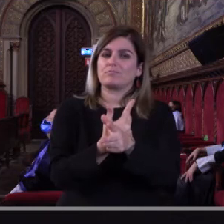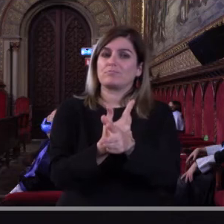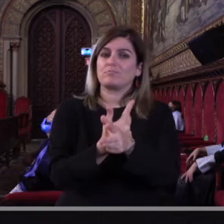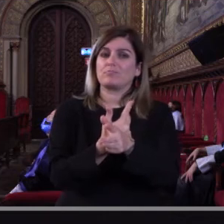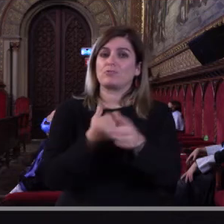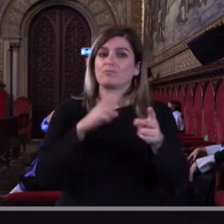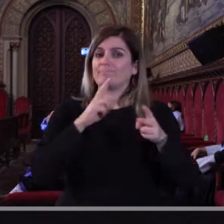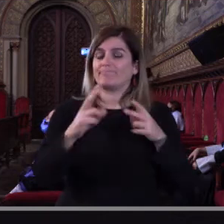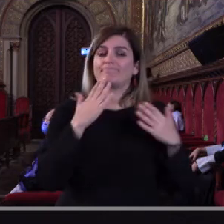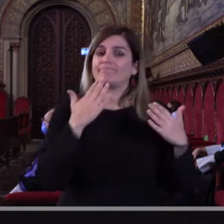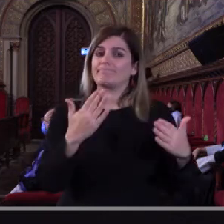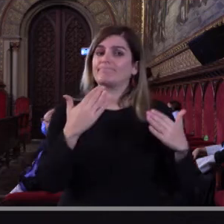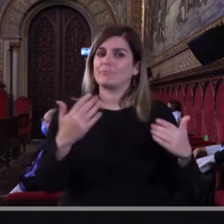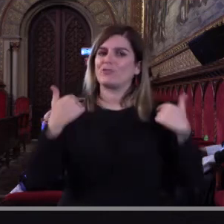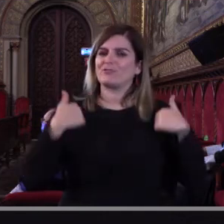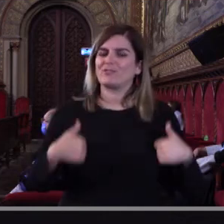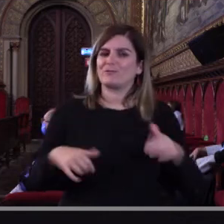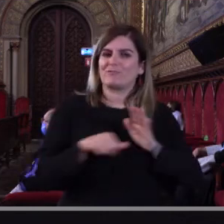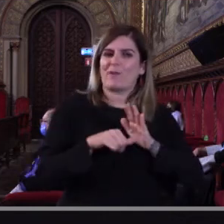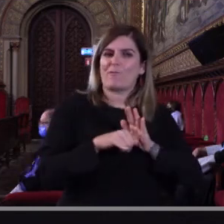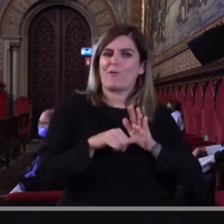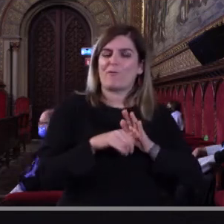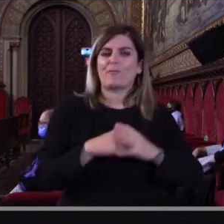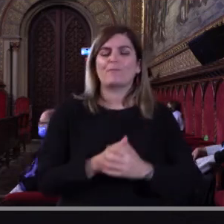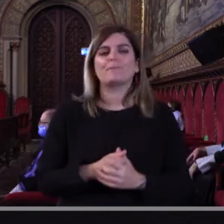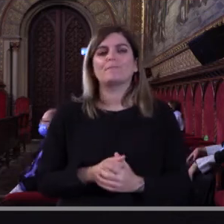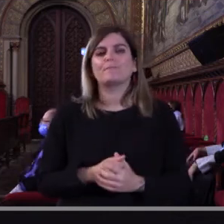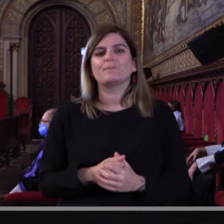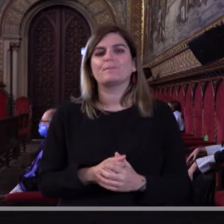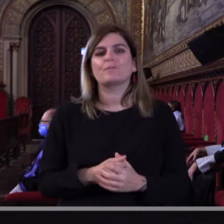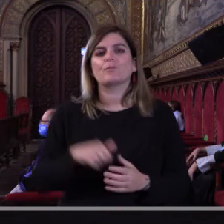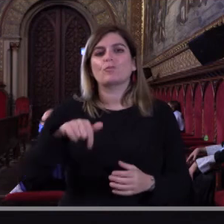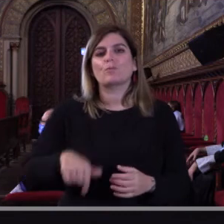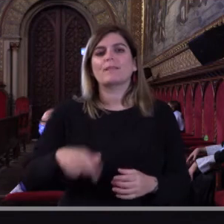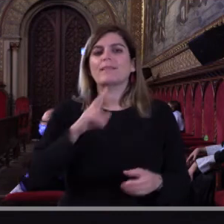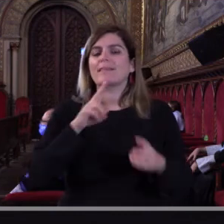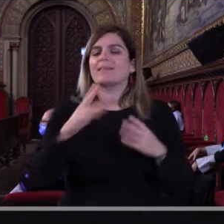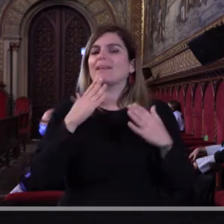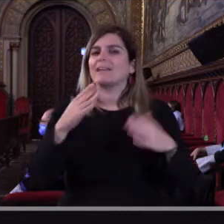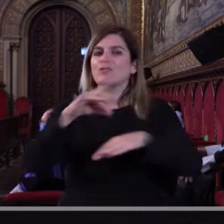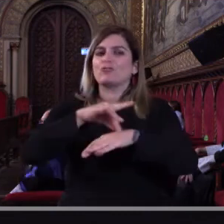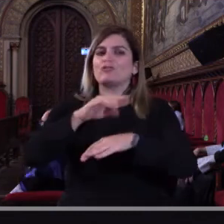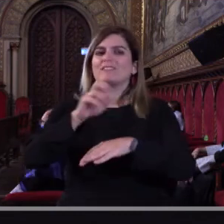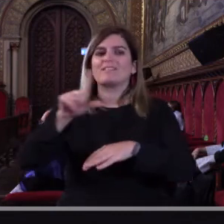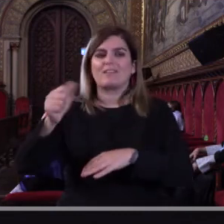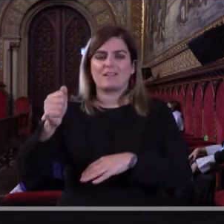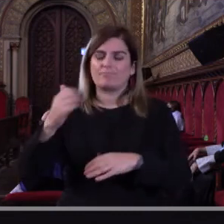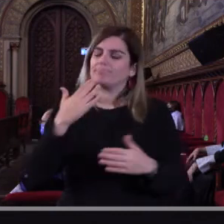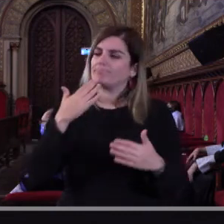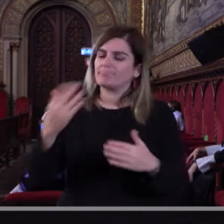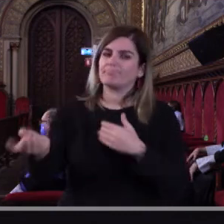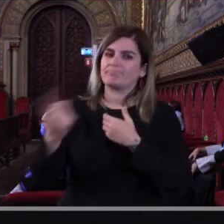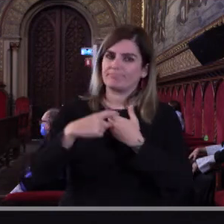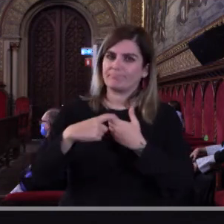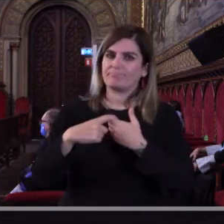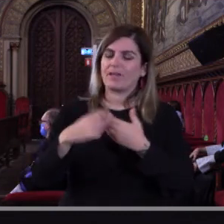molt, la sentim amb nosaltres. Voldria fer un agraïment especial al doctor Trilla. Gràcies per estar amb